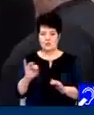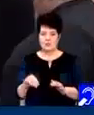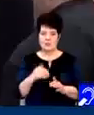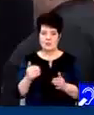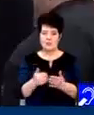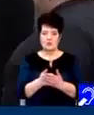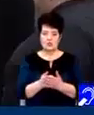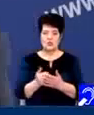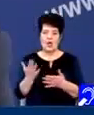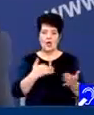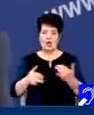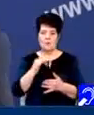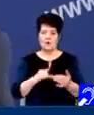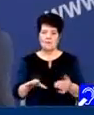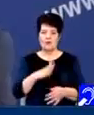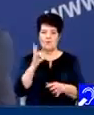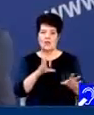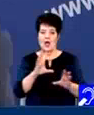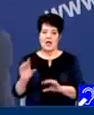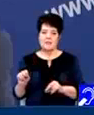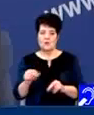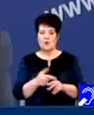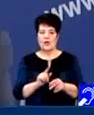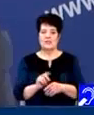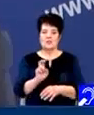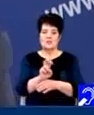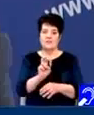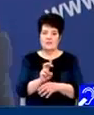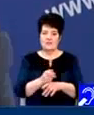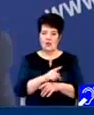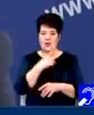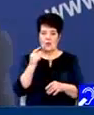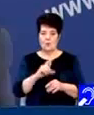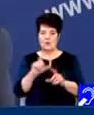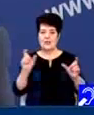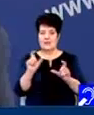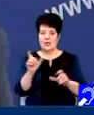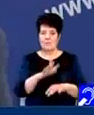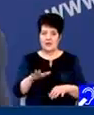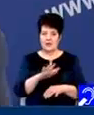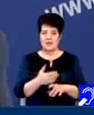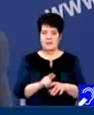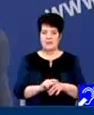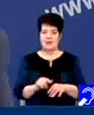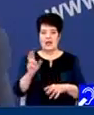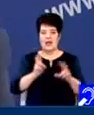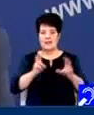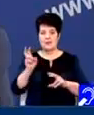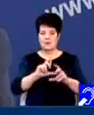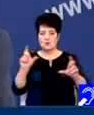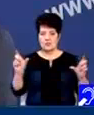de acorduri de colaborare. Vor fi asigurate inclusiv și vizita la anumite întreprinderi din regiuni, la parcuri industriale,